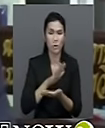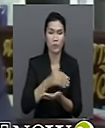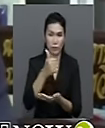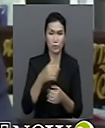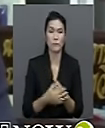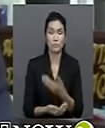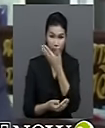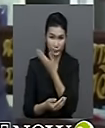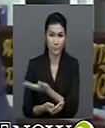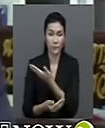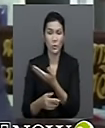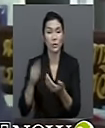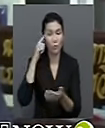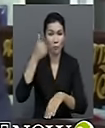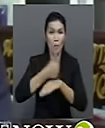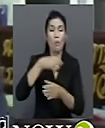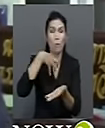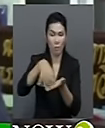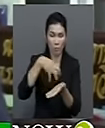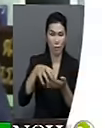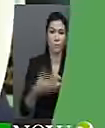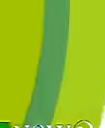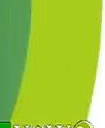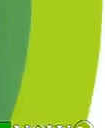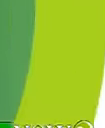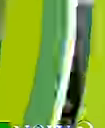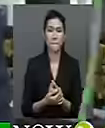งของท่านผอ.เล่าถึงน้องปลากันหน่อย